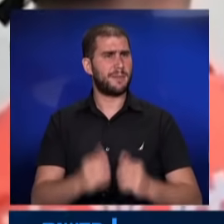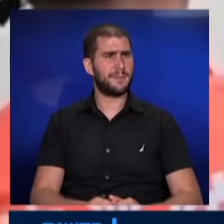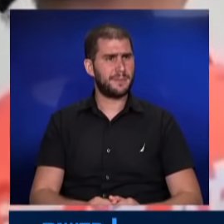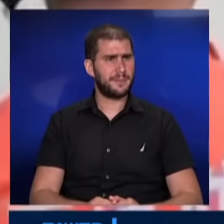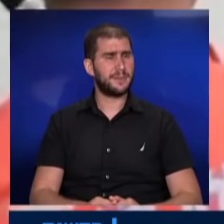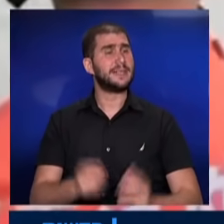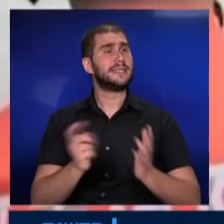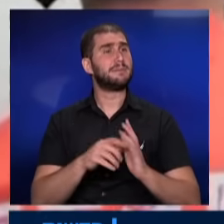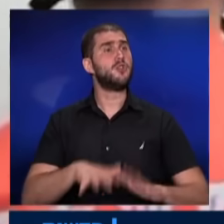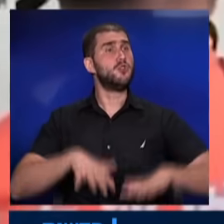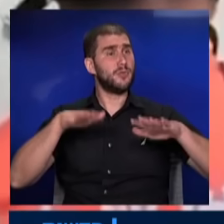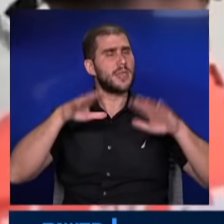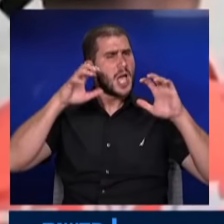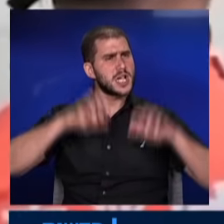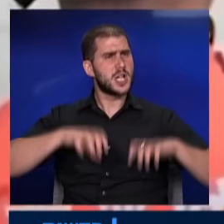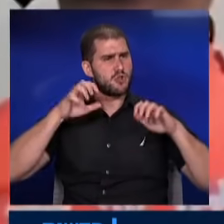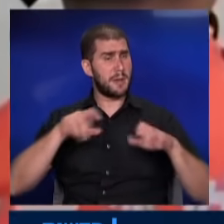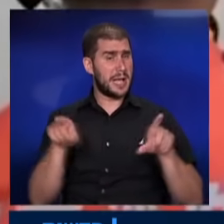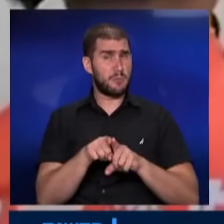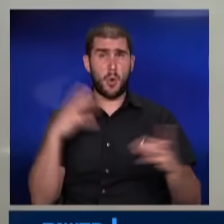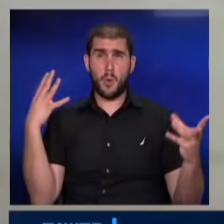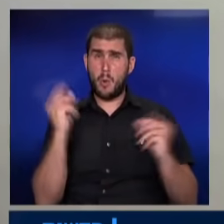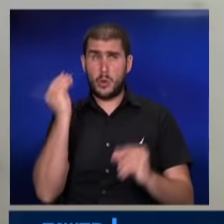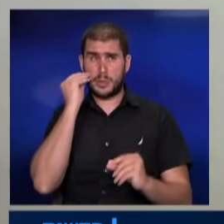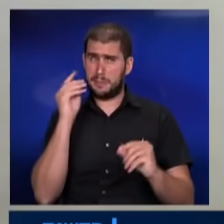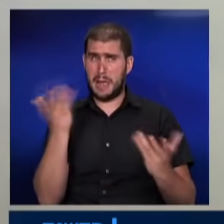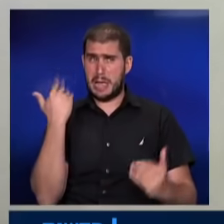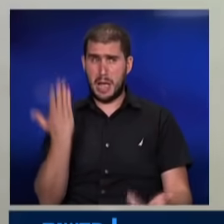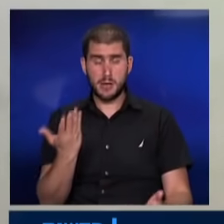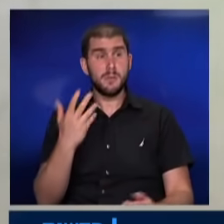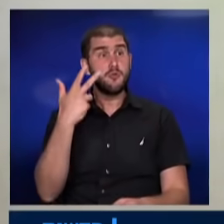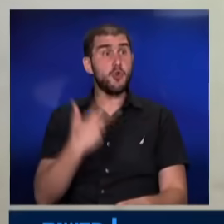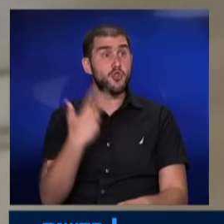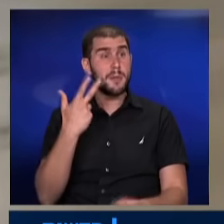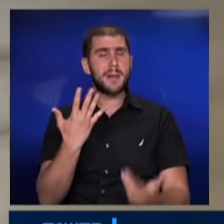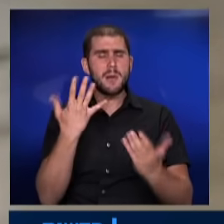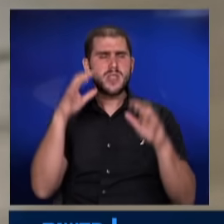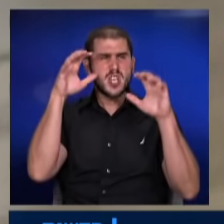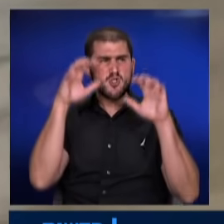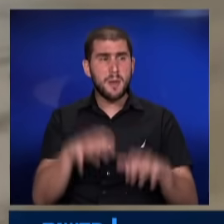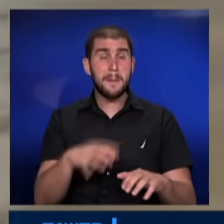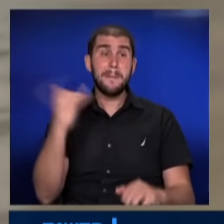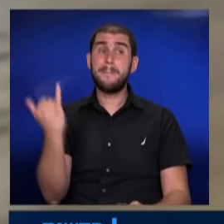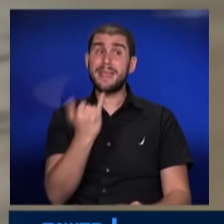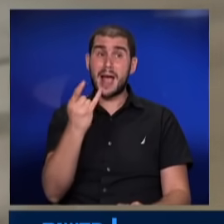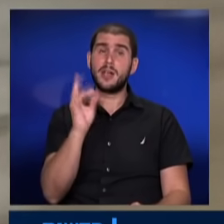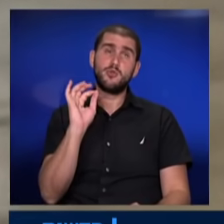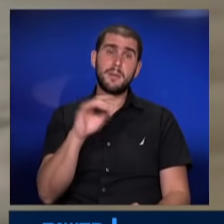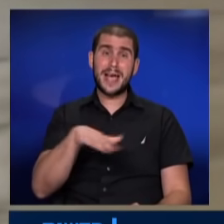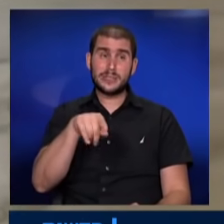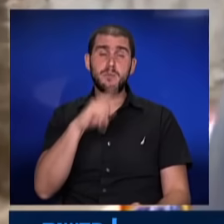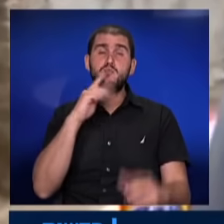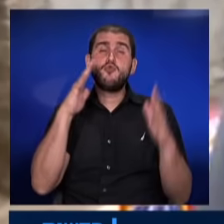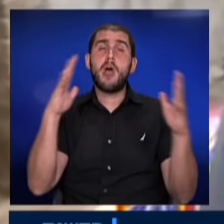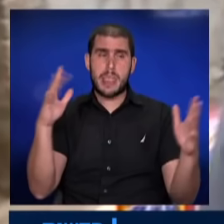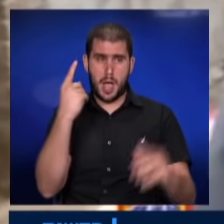הסיבה לשיטפונות היא הגשם שכמותו לא זוכרים באזור. בתוך 3 ימים כמות גשמים שבדרך כלל יורדת באזור במשך שנה